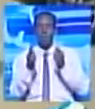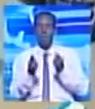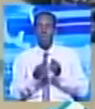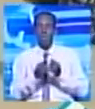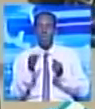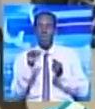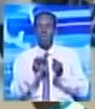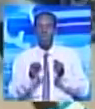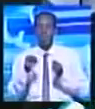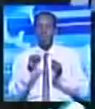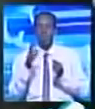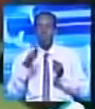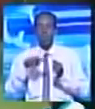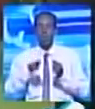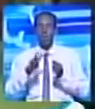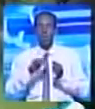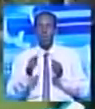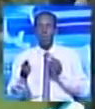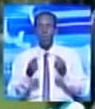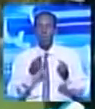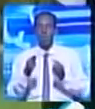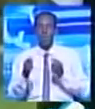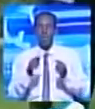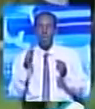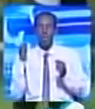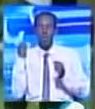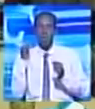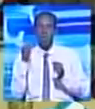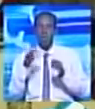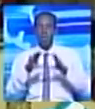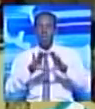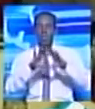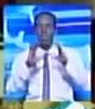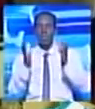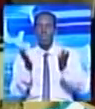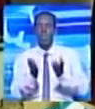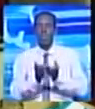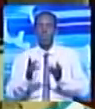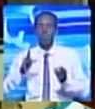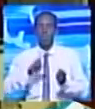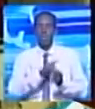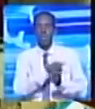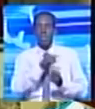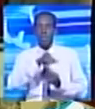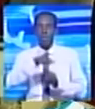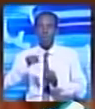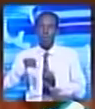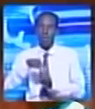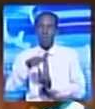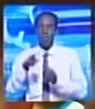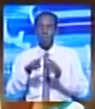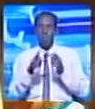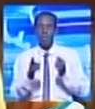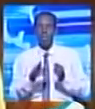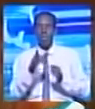sultan Hanfali donc a été accueilli par le président de l'Assemblée nationale, Mohamed Ali Hamad, entouré des sultans de